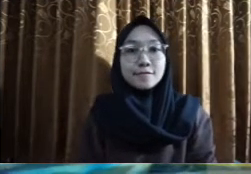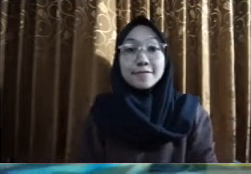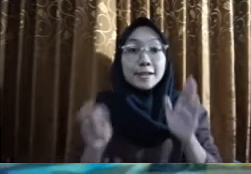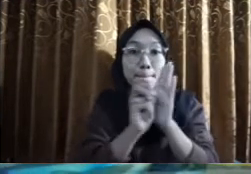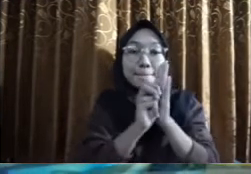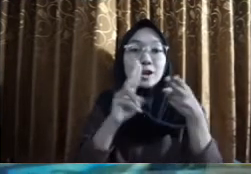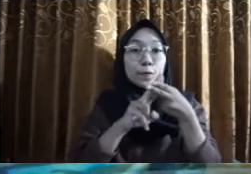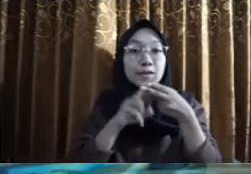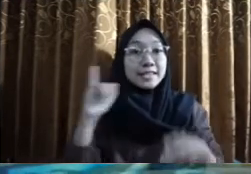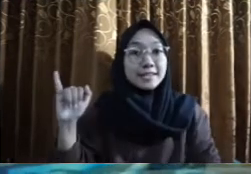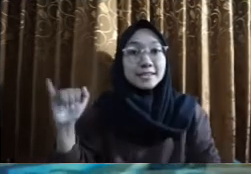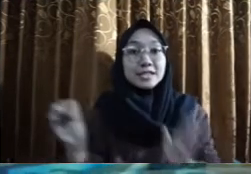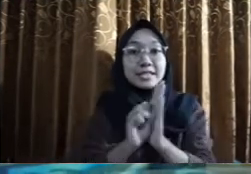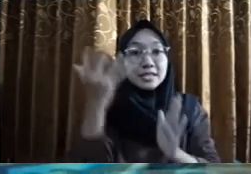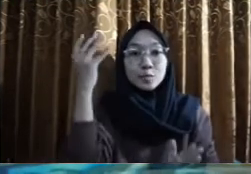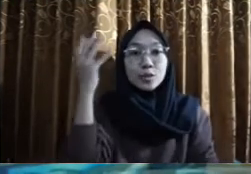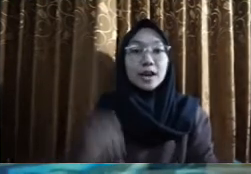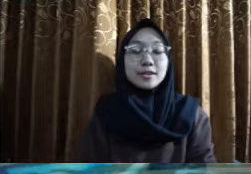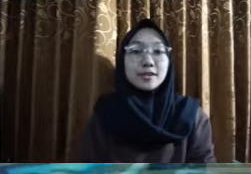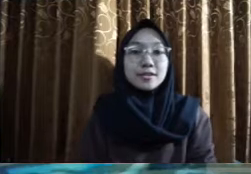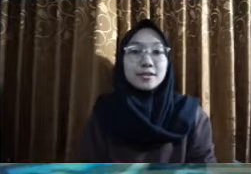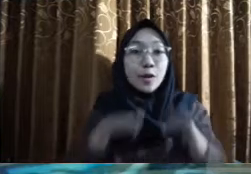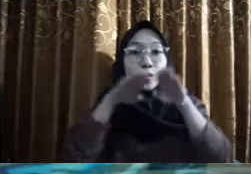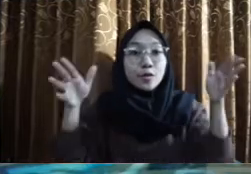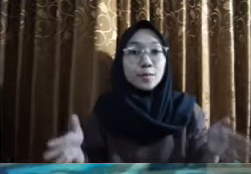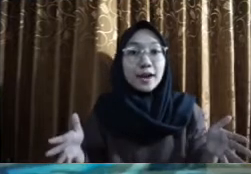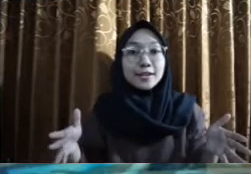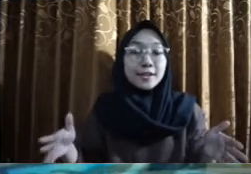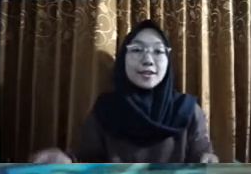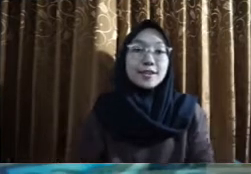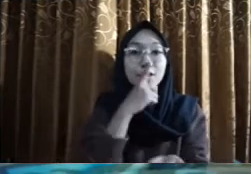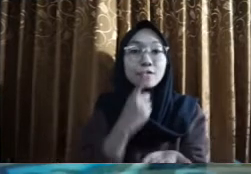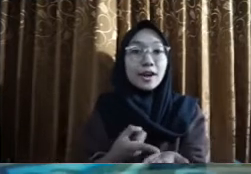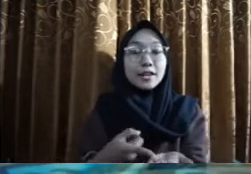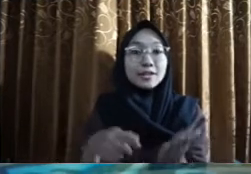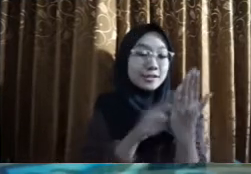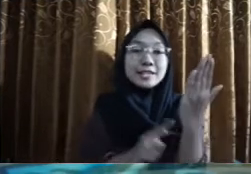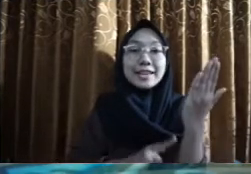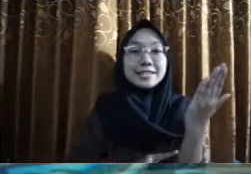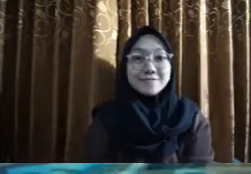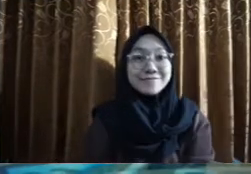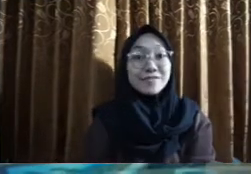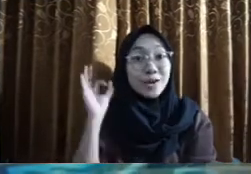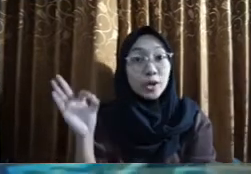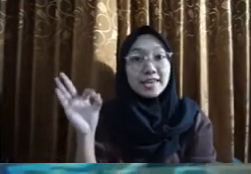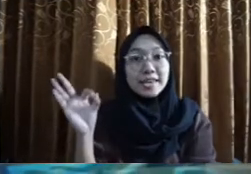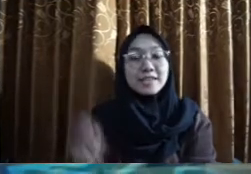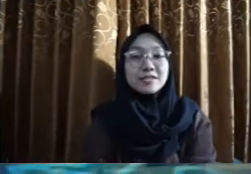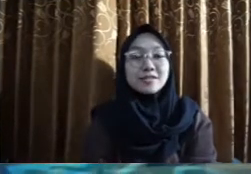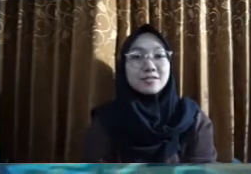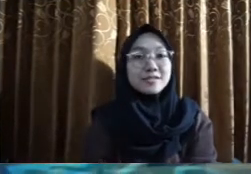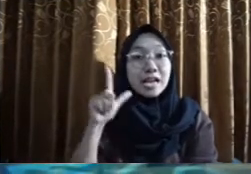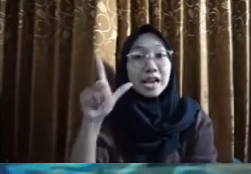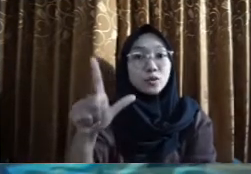mengconverting sebuah format file teks. Oke, langsung